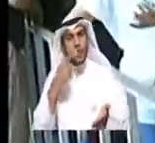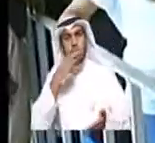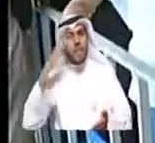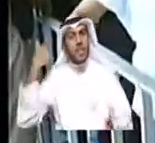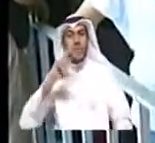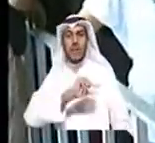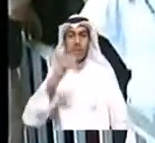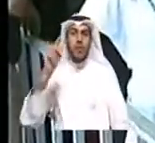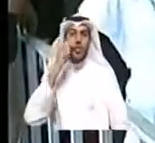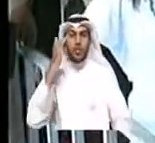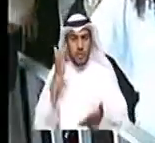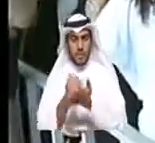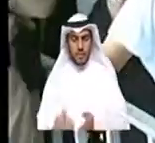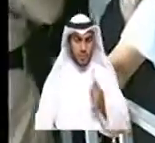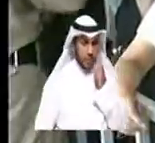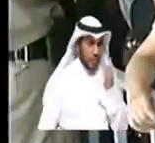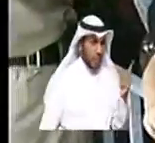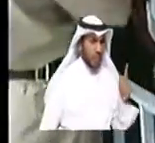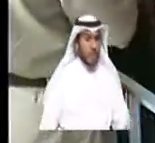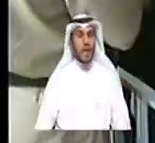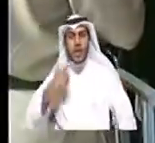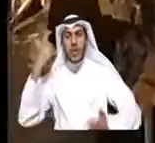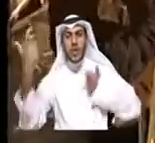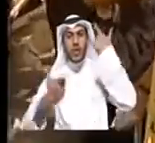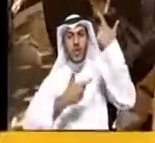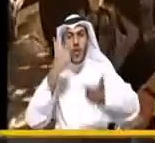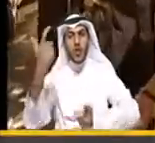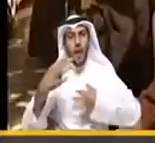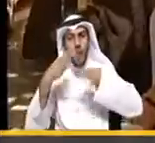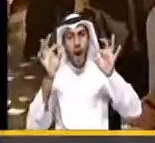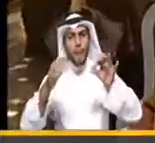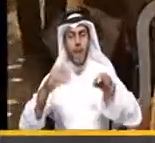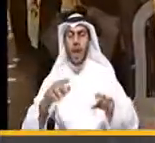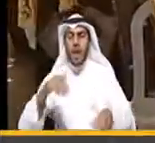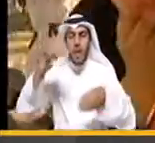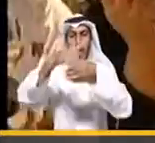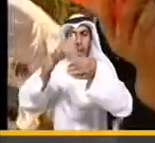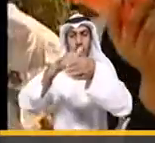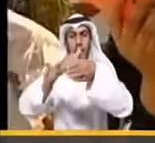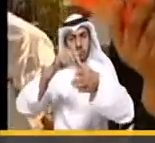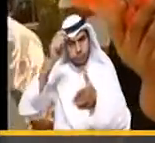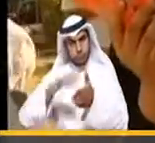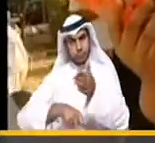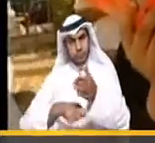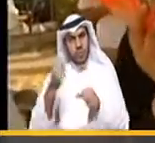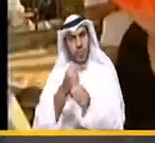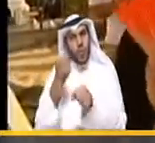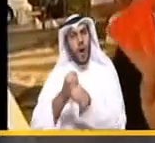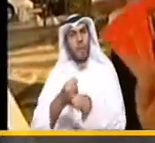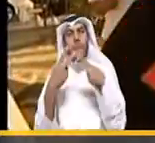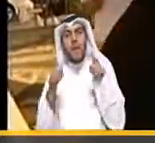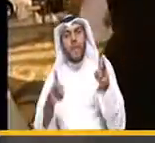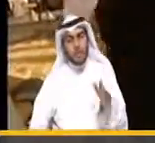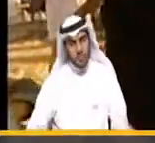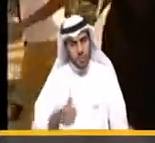ستحظى المرأة الكويتية بفرصة الإشراف الكامل على الانتخابات الحالية بعد تعيين المجلس الأعلى للقضاء